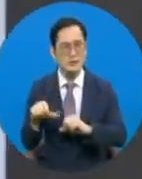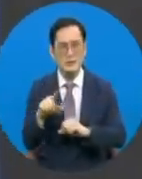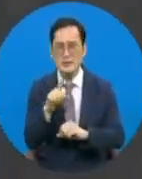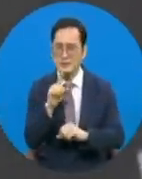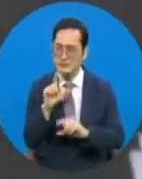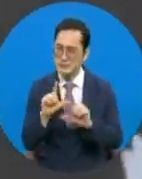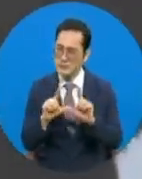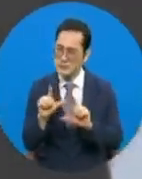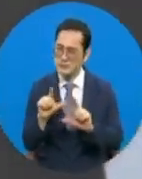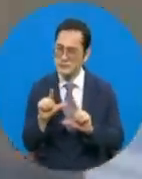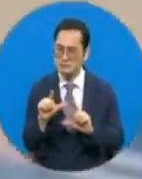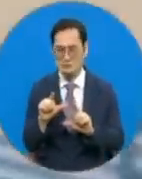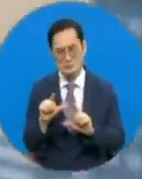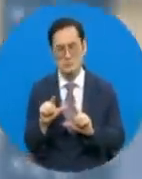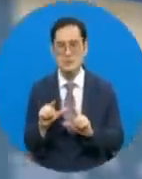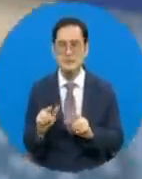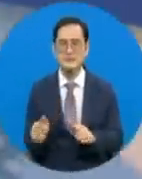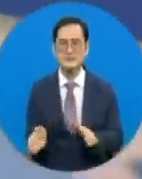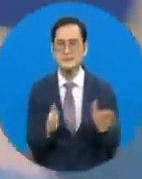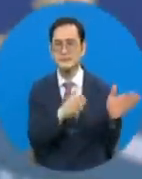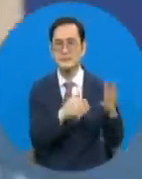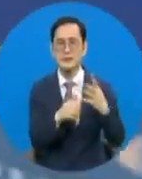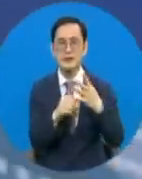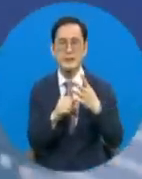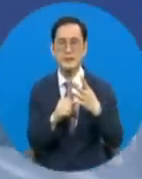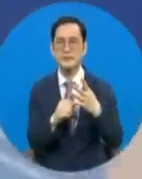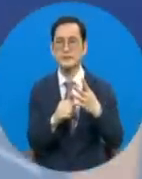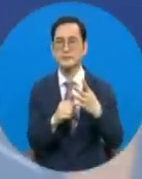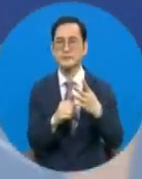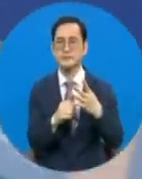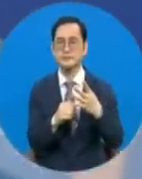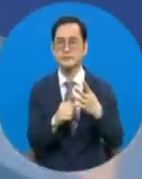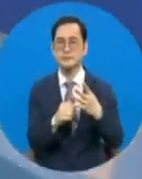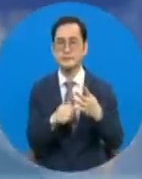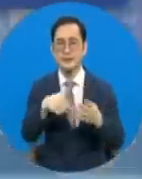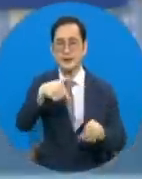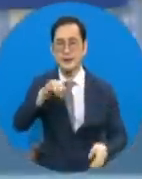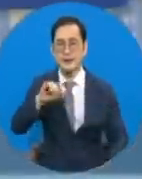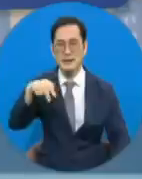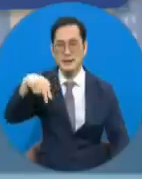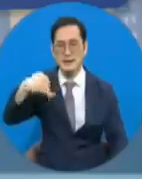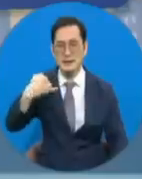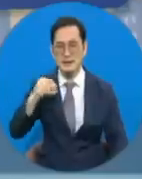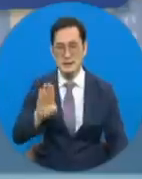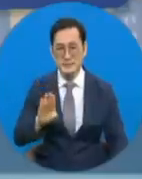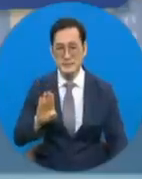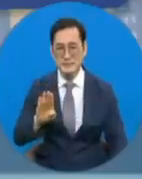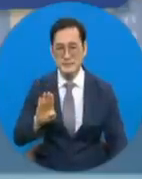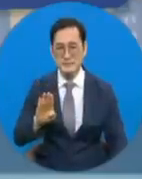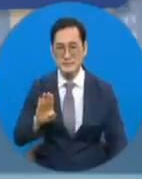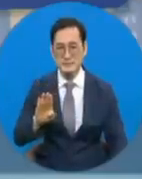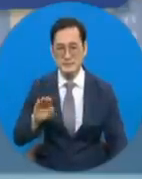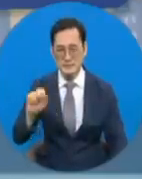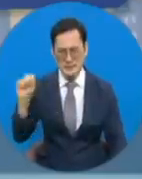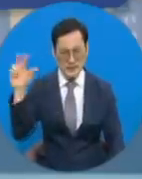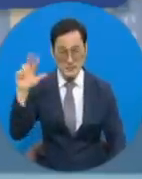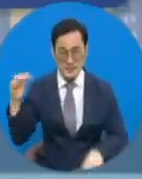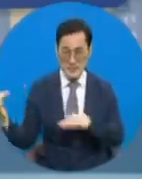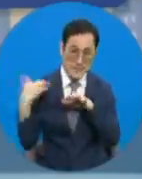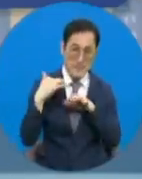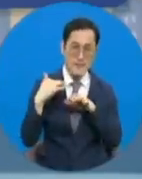하겠습니다. 마지막 키워드 보겠습니다. 마지막 키워드, 기습입니다. 적이 생각하지 않았던